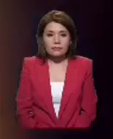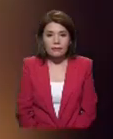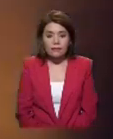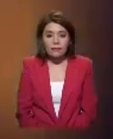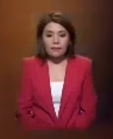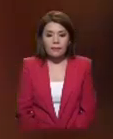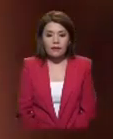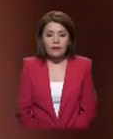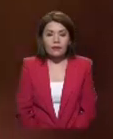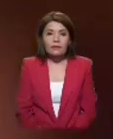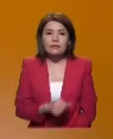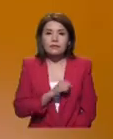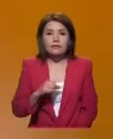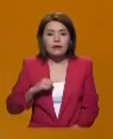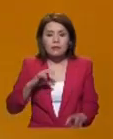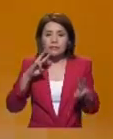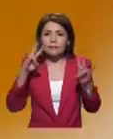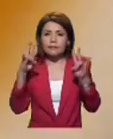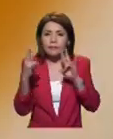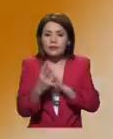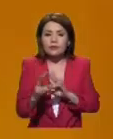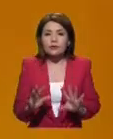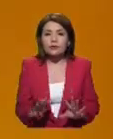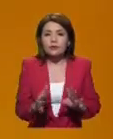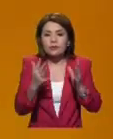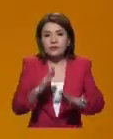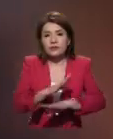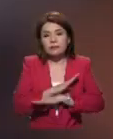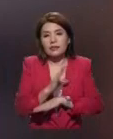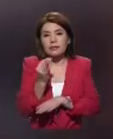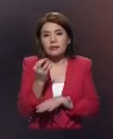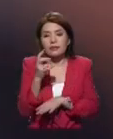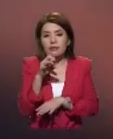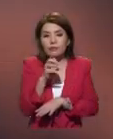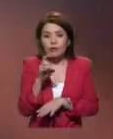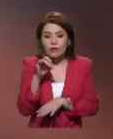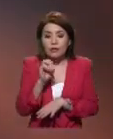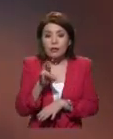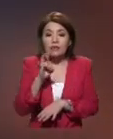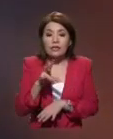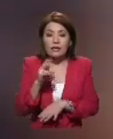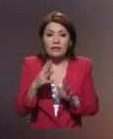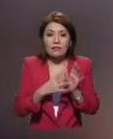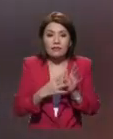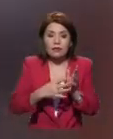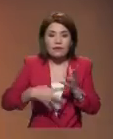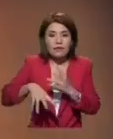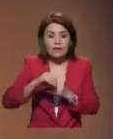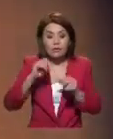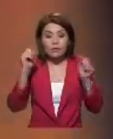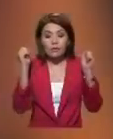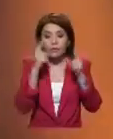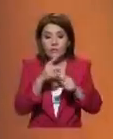Пожалуй, самым громким преступлением этого года стала страшная смерть Салтанат Нукеновой. 9 ноября весь Казахстан потрясла новость о том, что